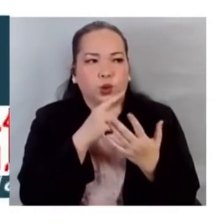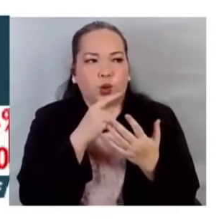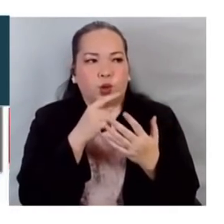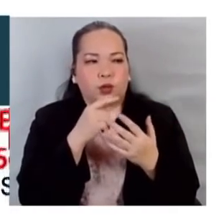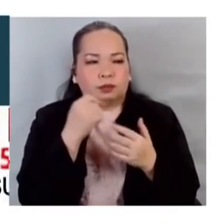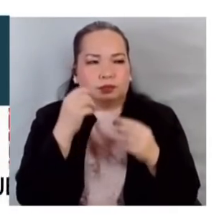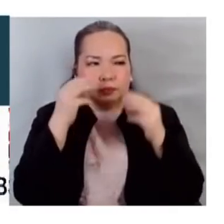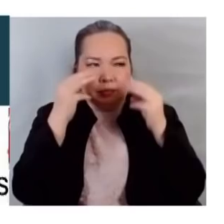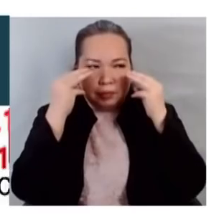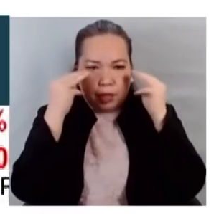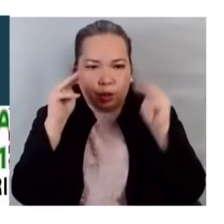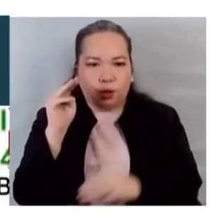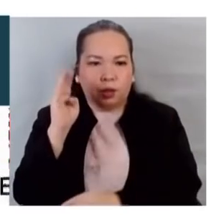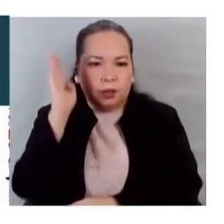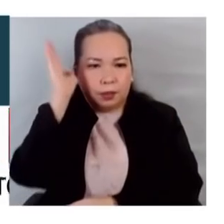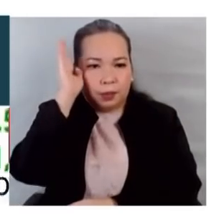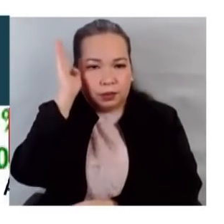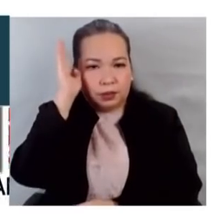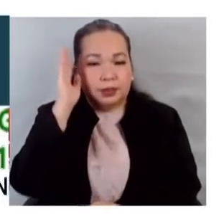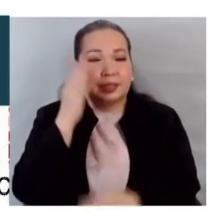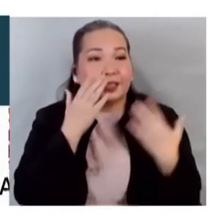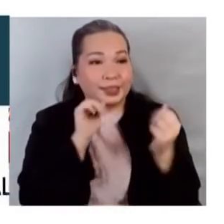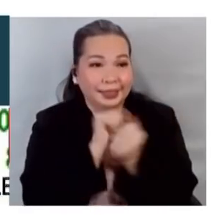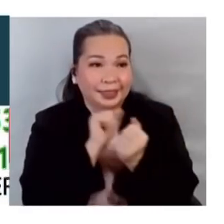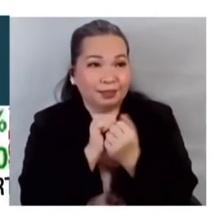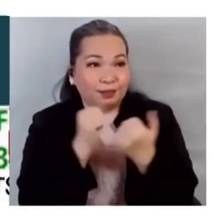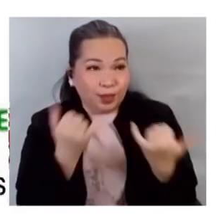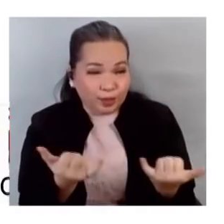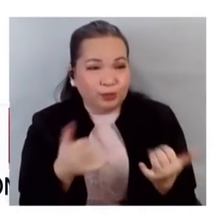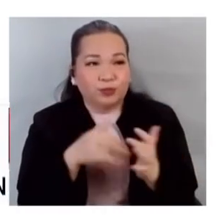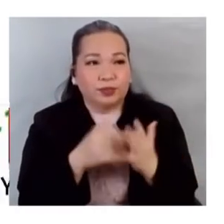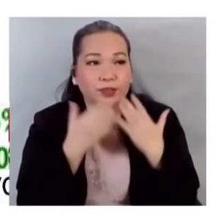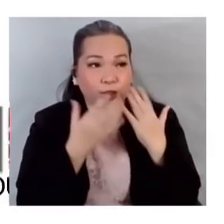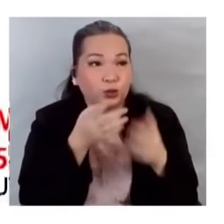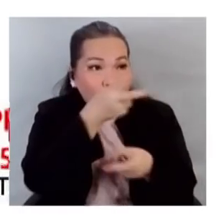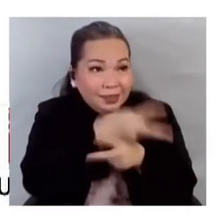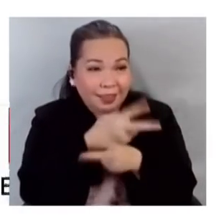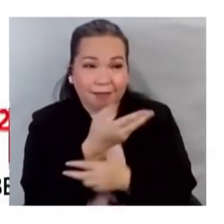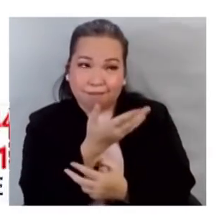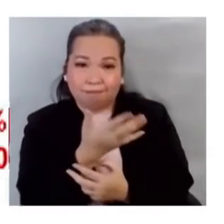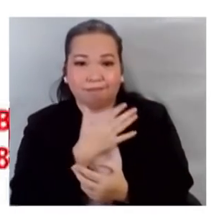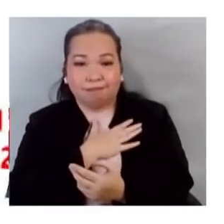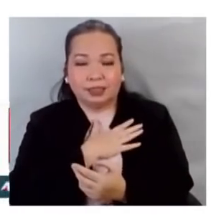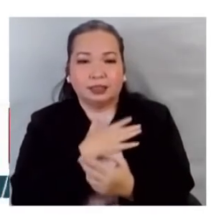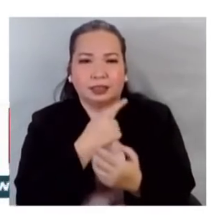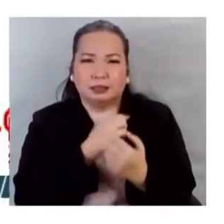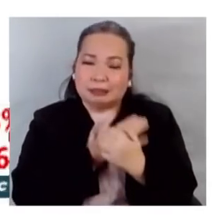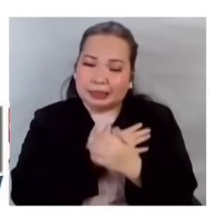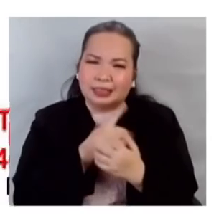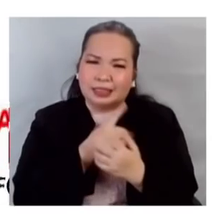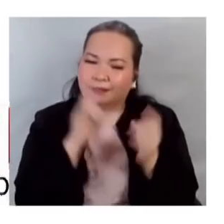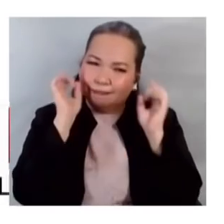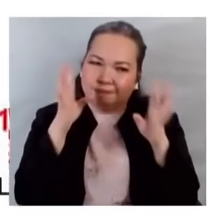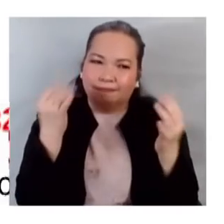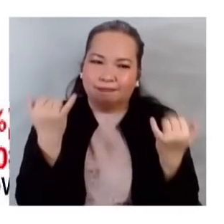Frolibar Bautista, thank you for joining us today. Maraming salamat po sa inyo. Ingat kayo dyan kasi delikado ang panahon ngayon.